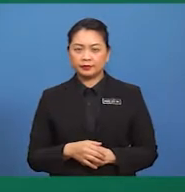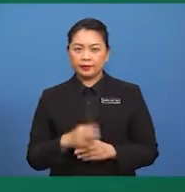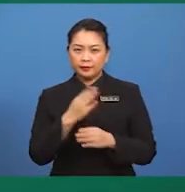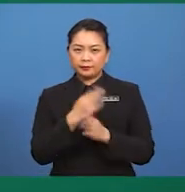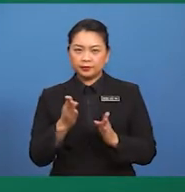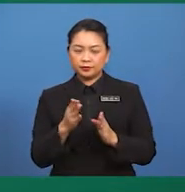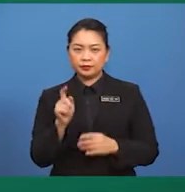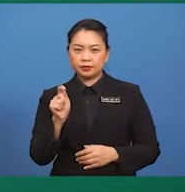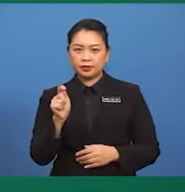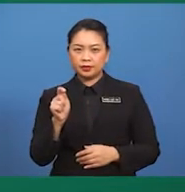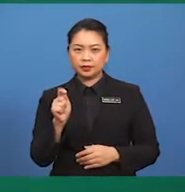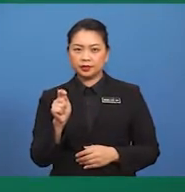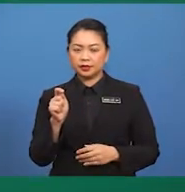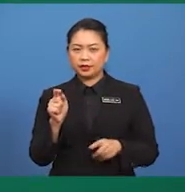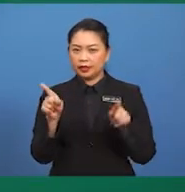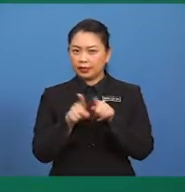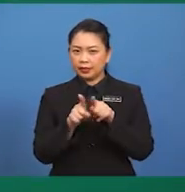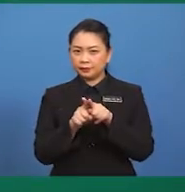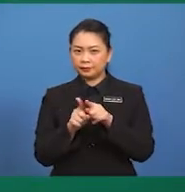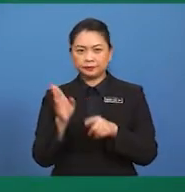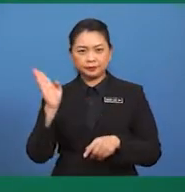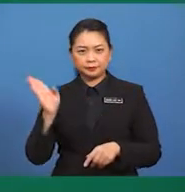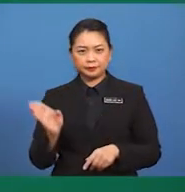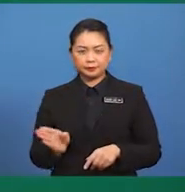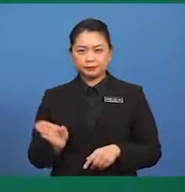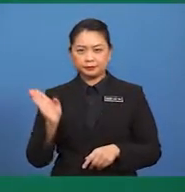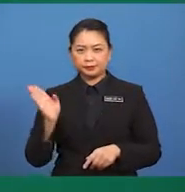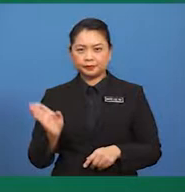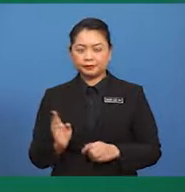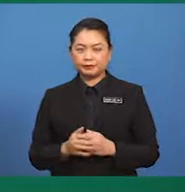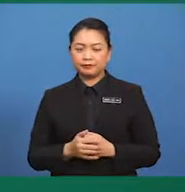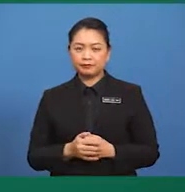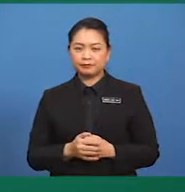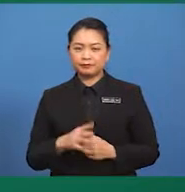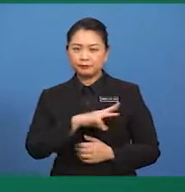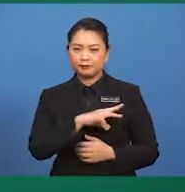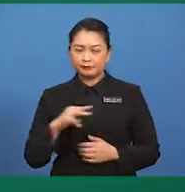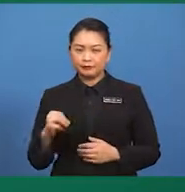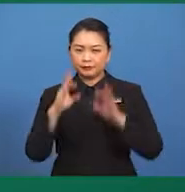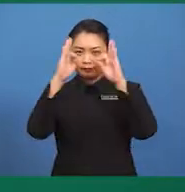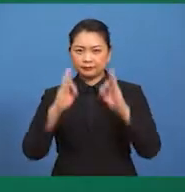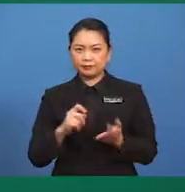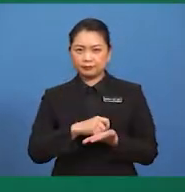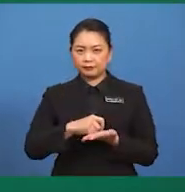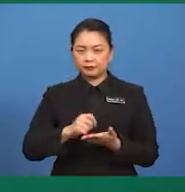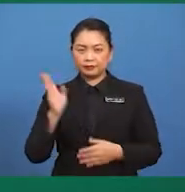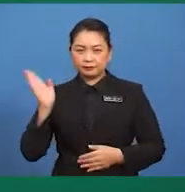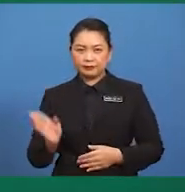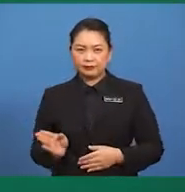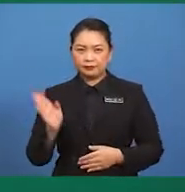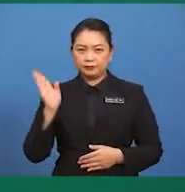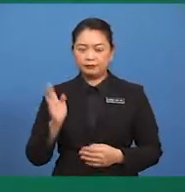dicatat sebelah debit, tulis butiran hutang ragu RM2,500, manakala format penyata kita letak di